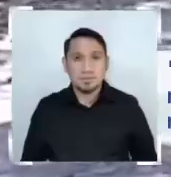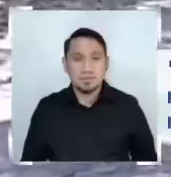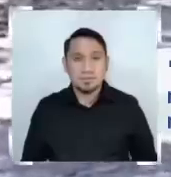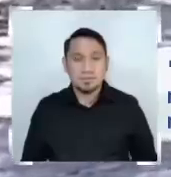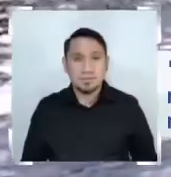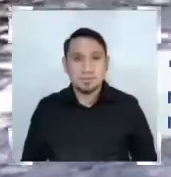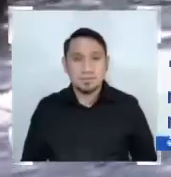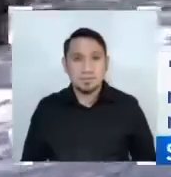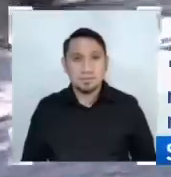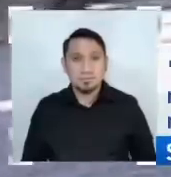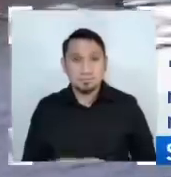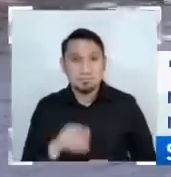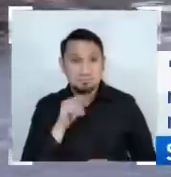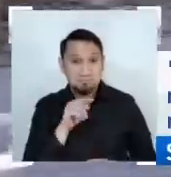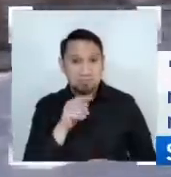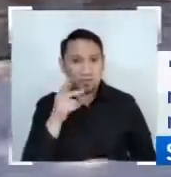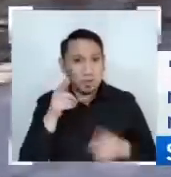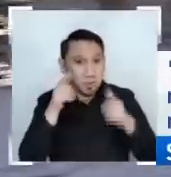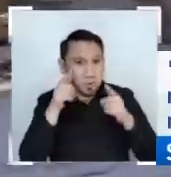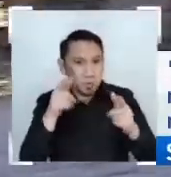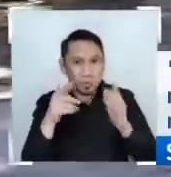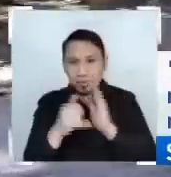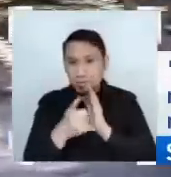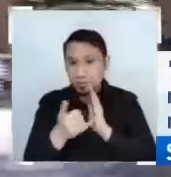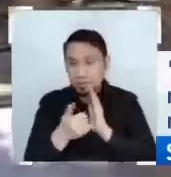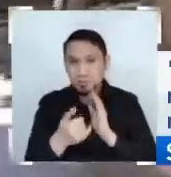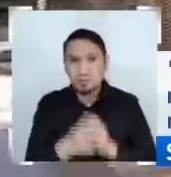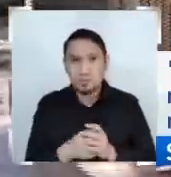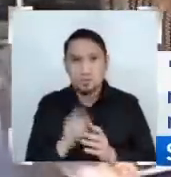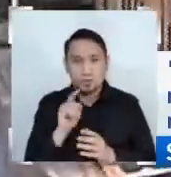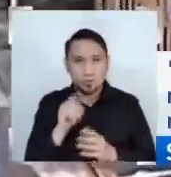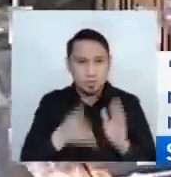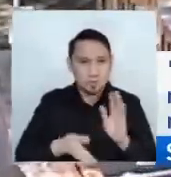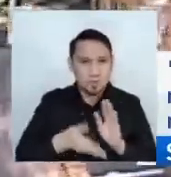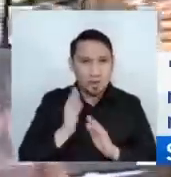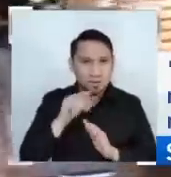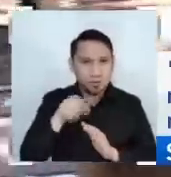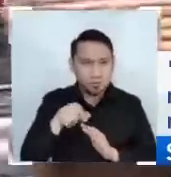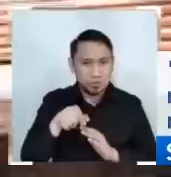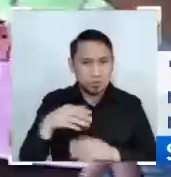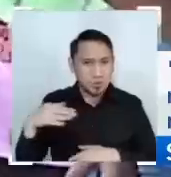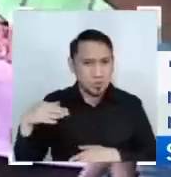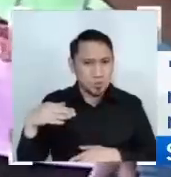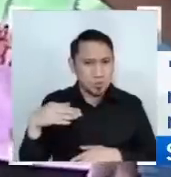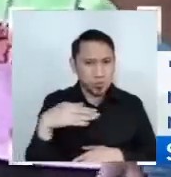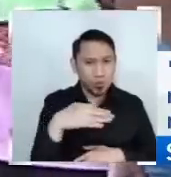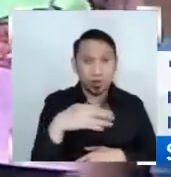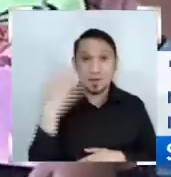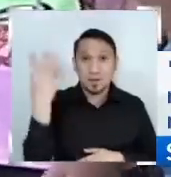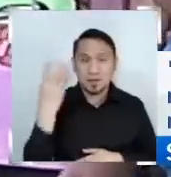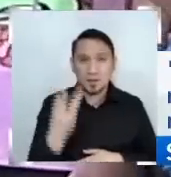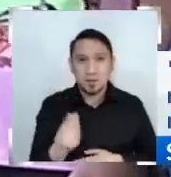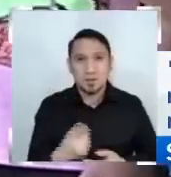Tila luxury car ang malajip na sasakyang ito. Kaya tuwing umaarangkada sa kalsada sa Barangay Kipot sa San Juan, Batangas. Gawang pag